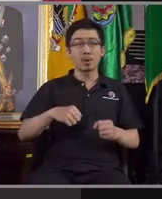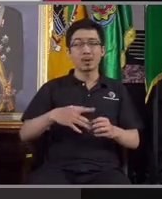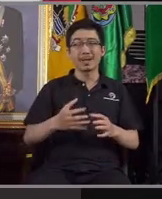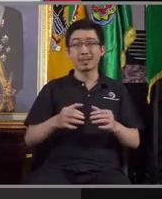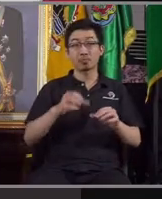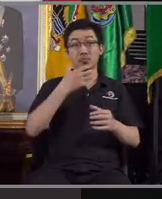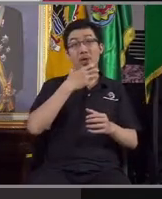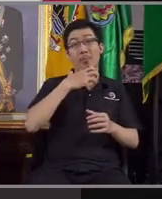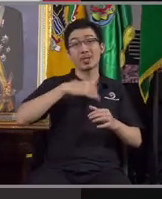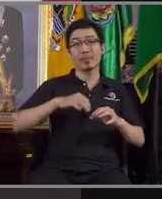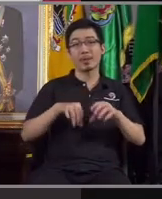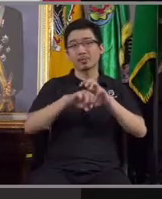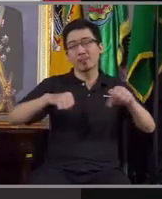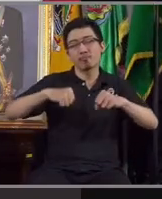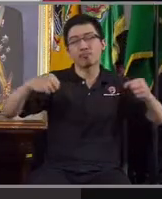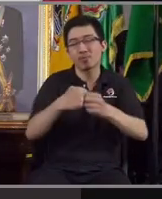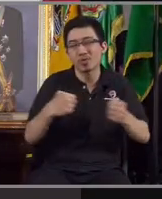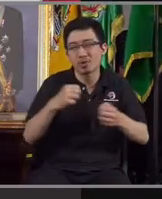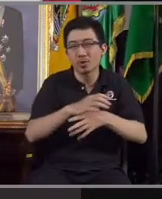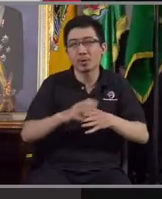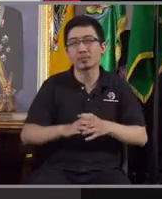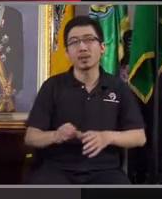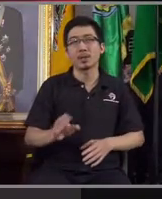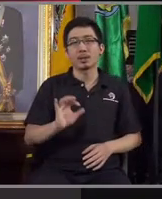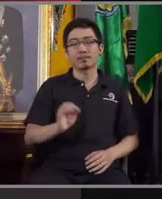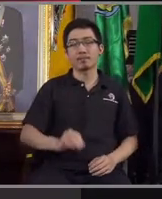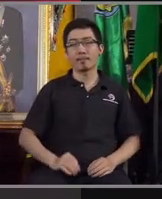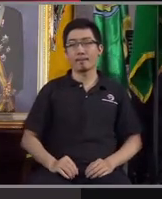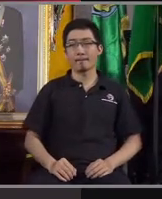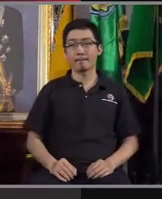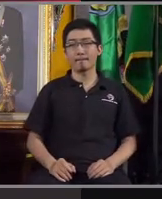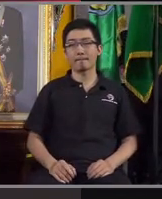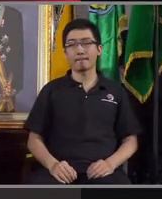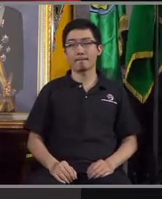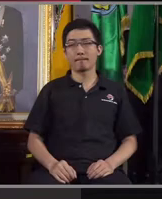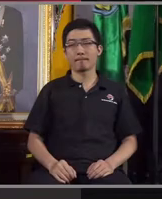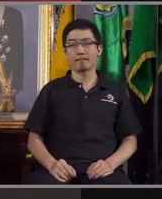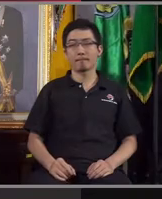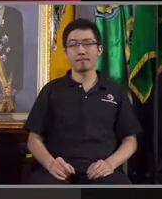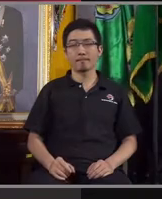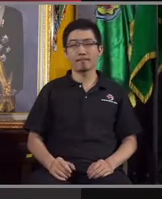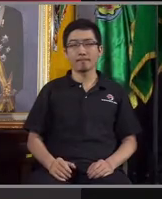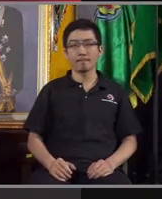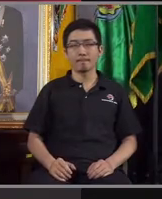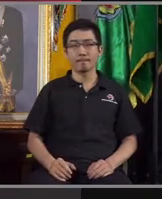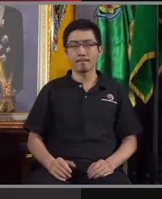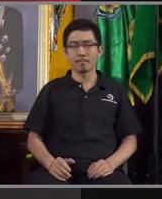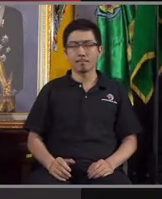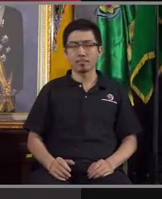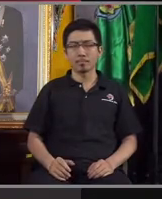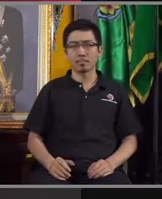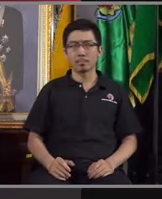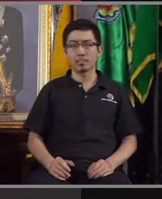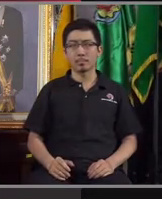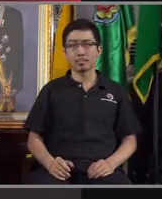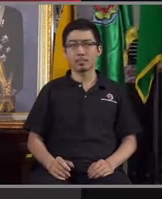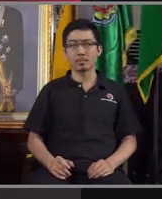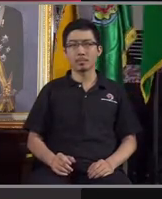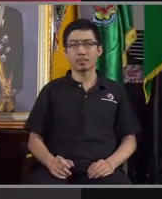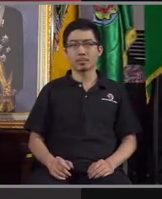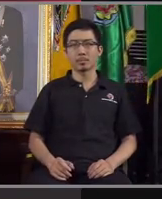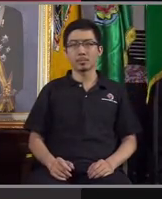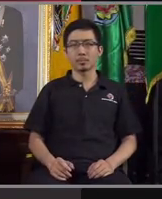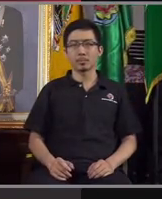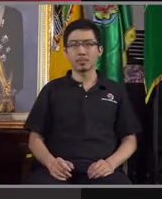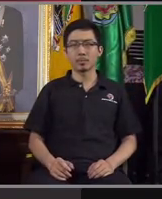sampah-sampah yang kira-kira belum bisa terserap. Slide berikutnya, karena sampah kita baru sekitar sepertiga. Ada 5 TPSR